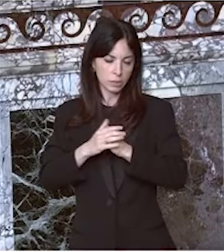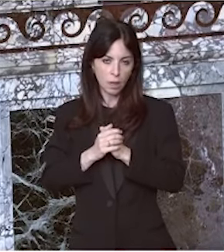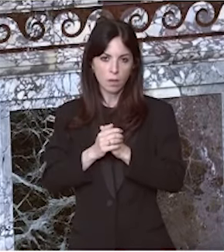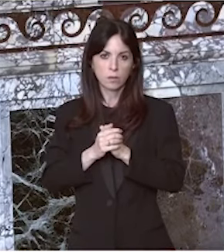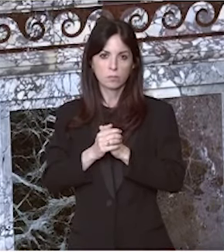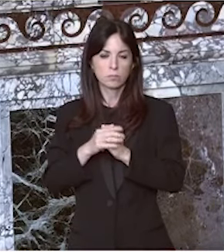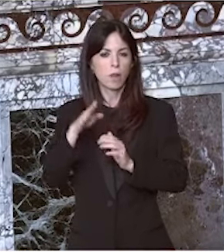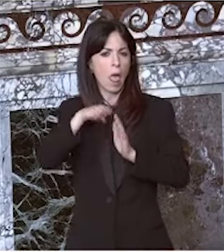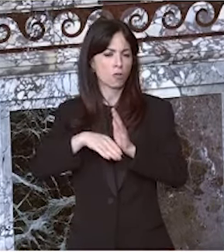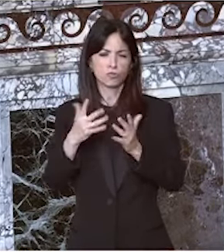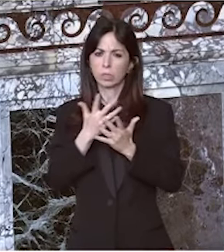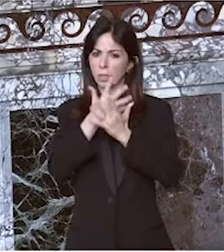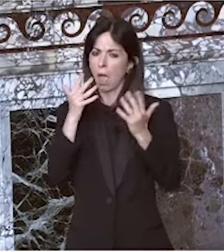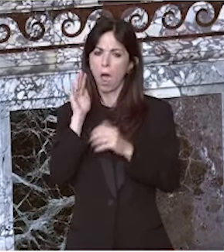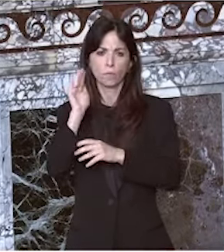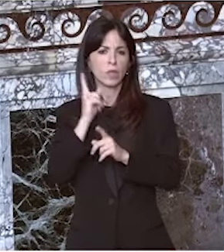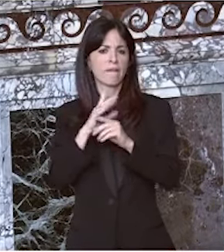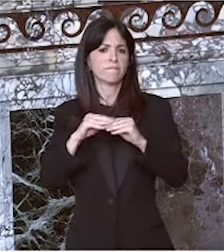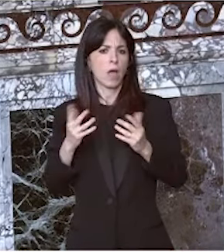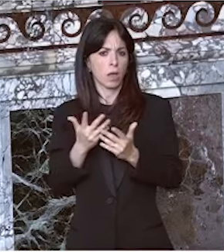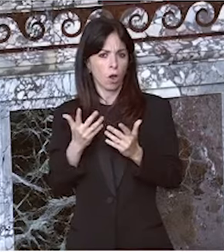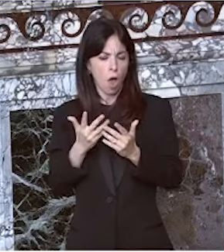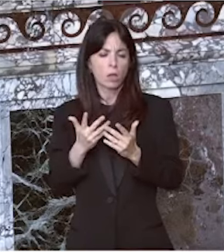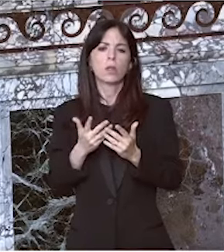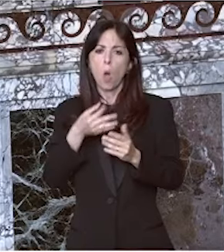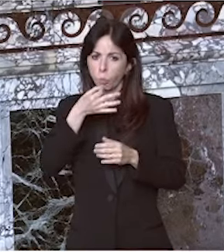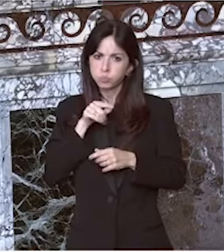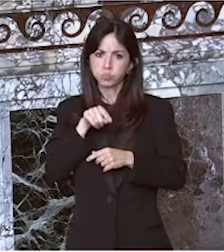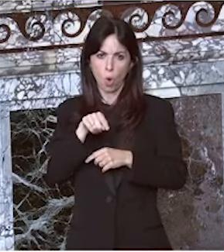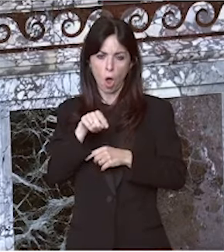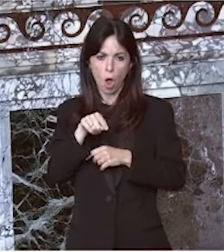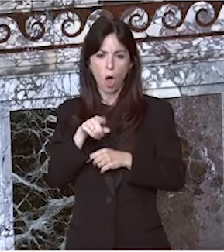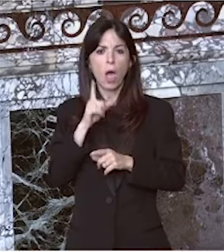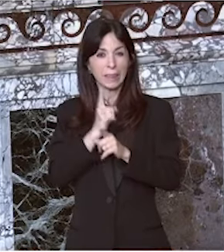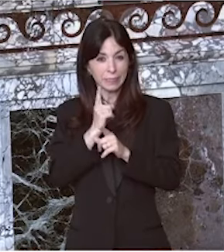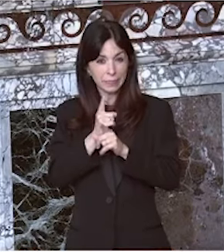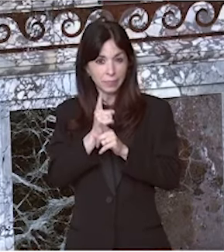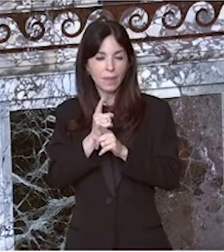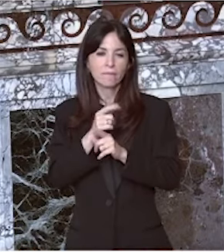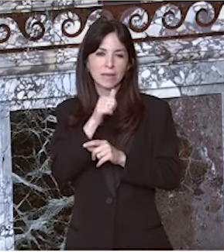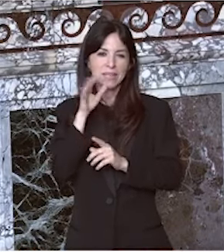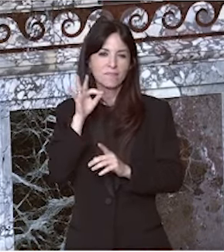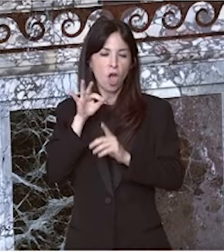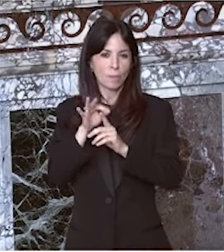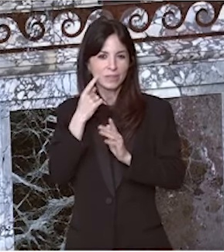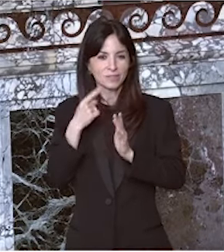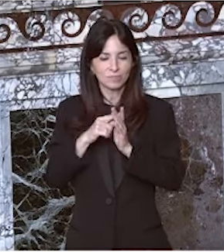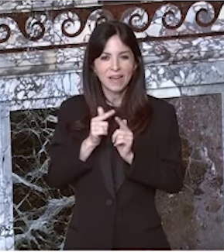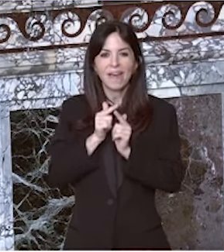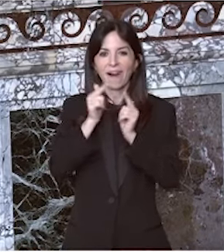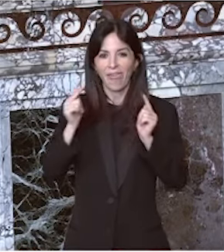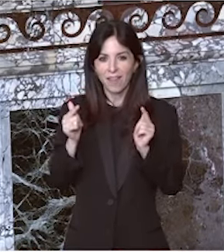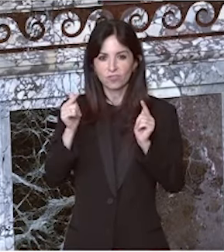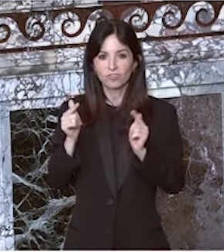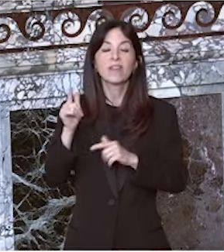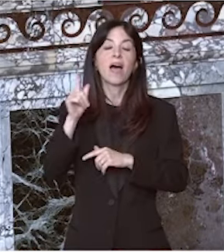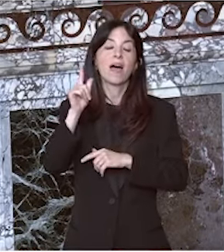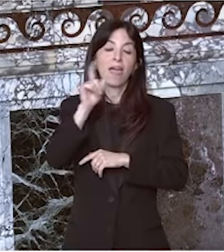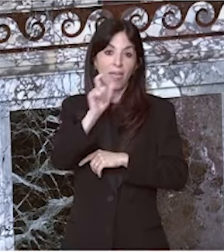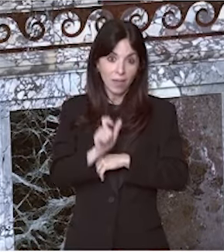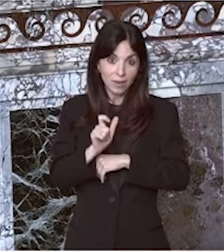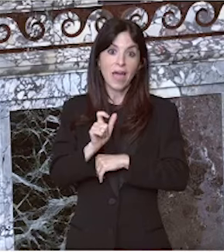L'agenda è chiara e può essere realizzata e va realizzata per tornare a crescere e per contare in Europa e